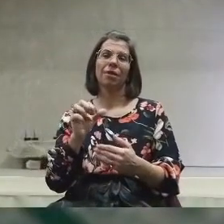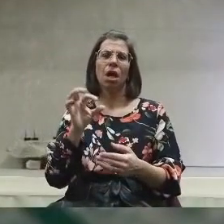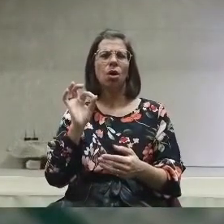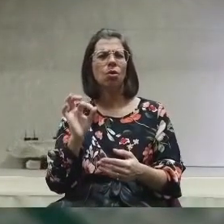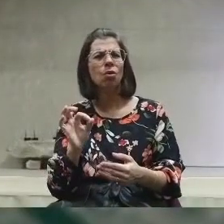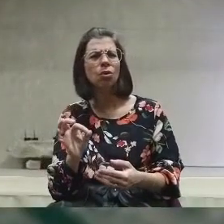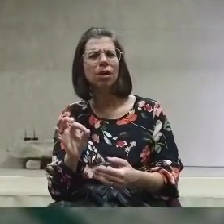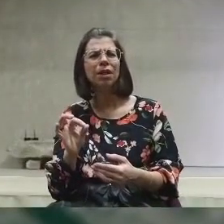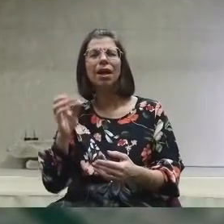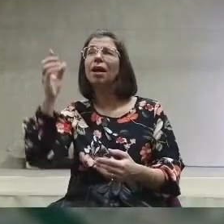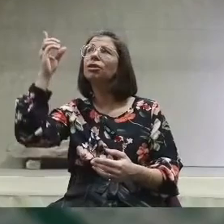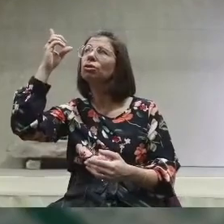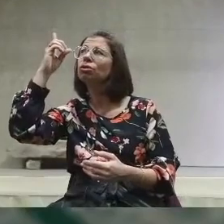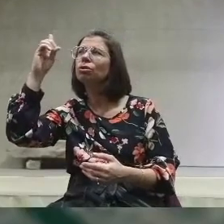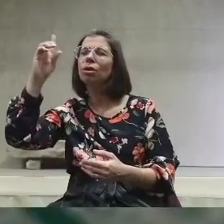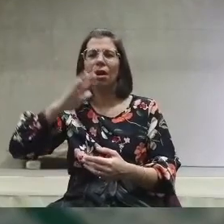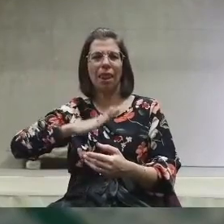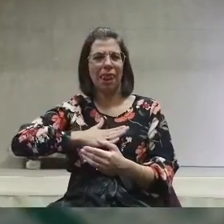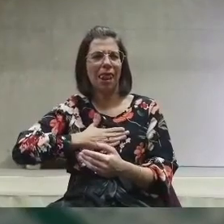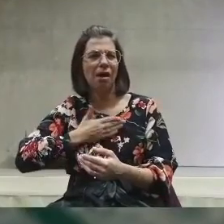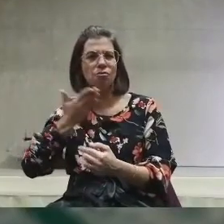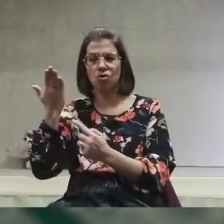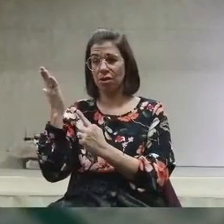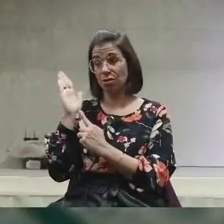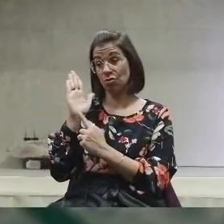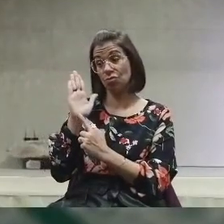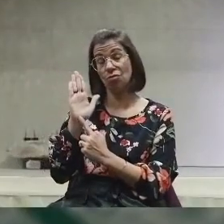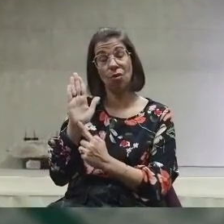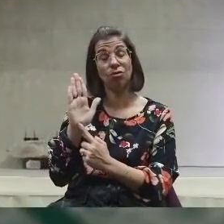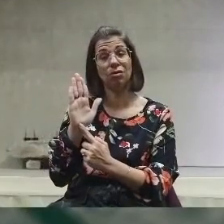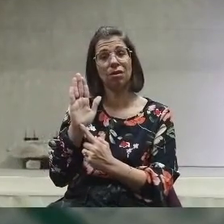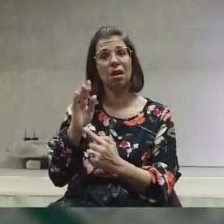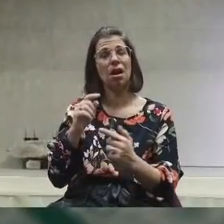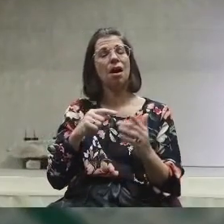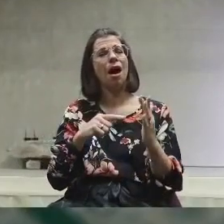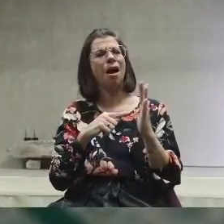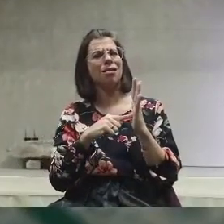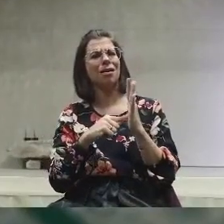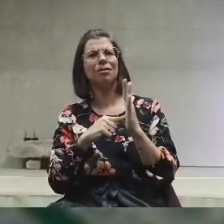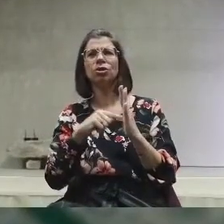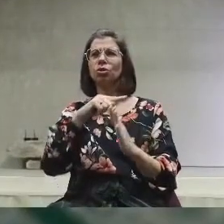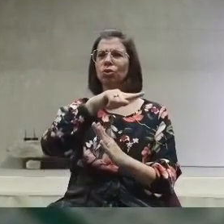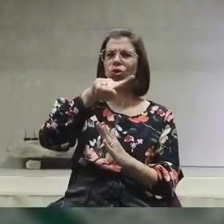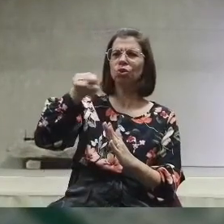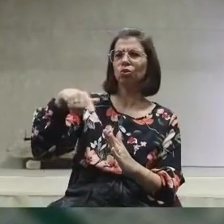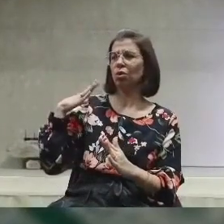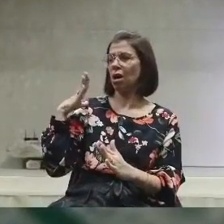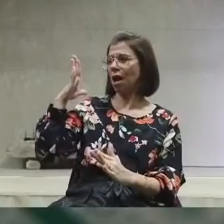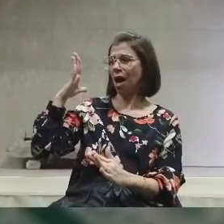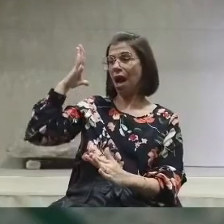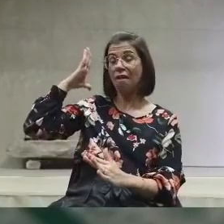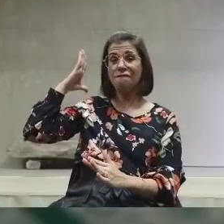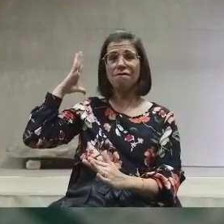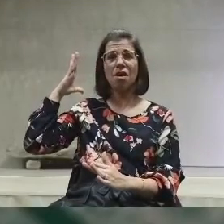envers nous, en ce que, lorsque nous étions encore pécheurs, Christ est mort pour nous.